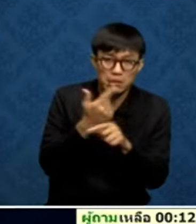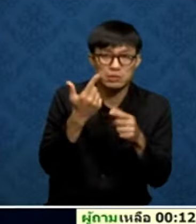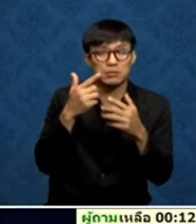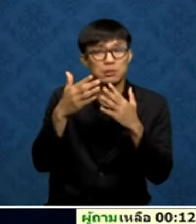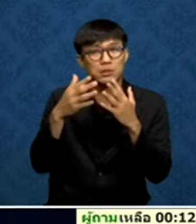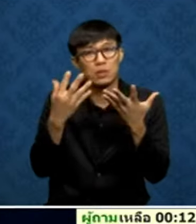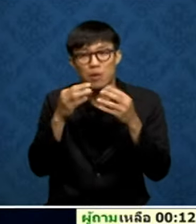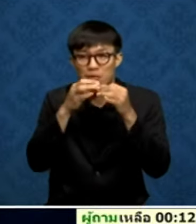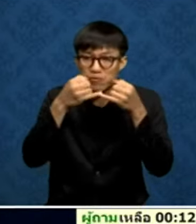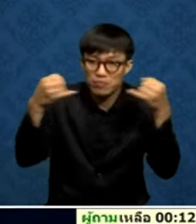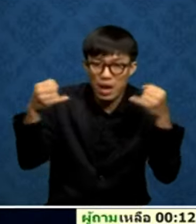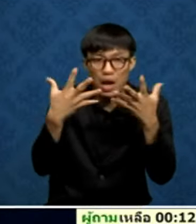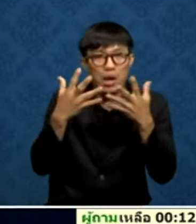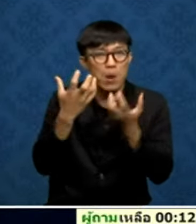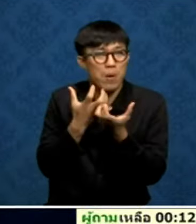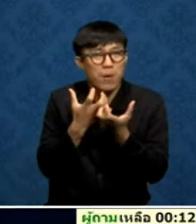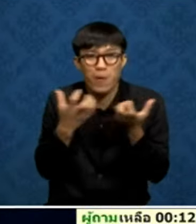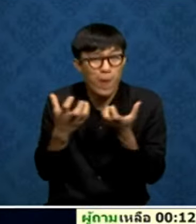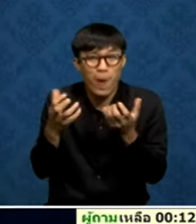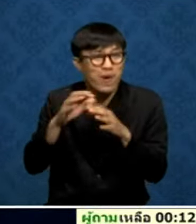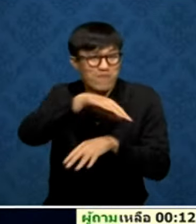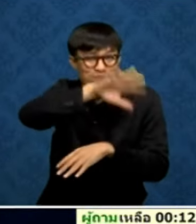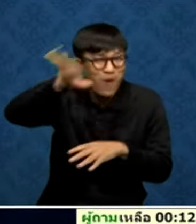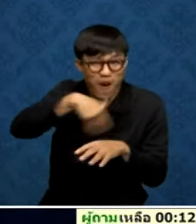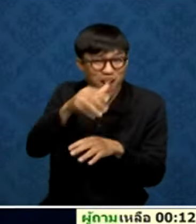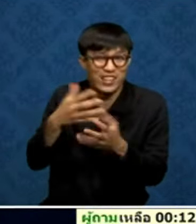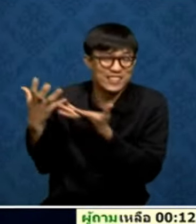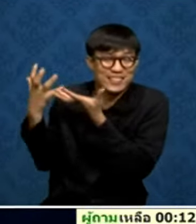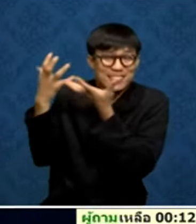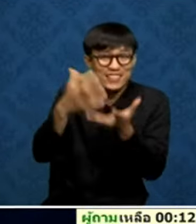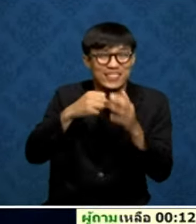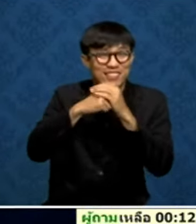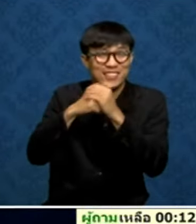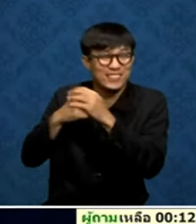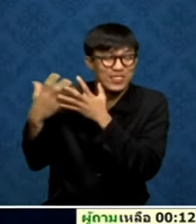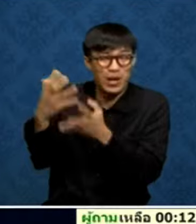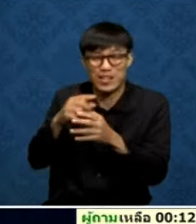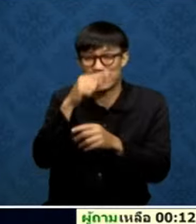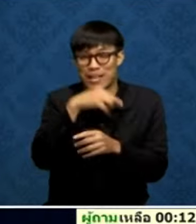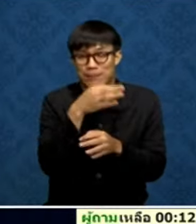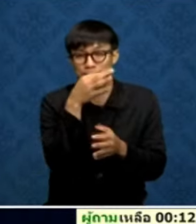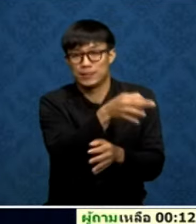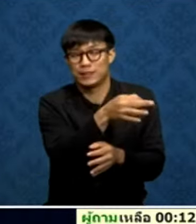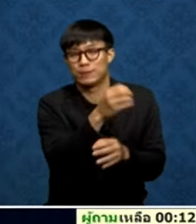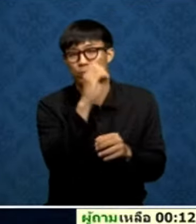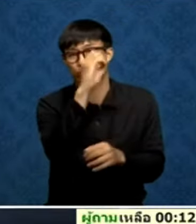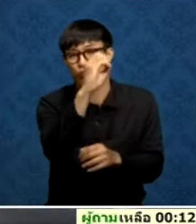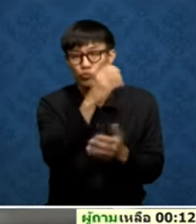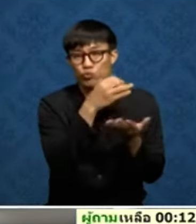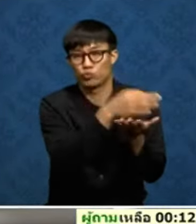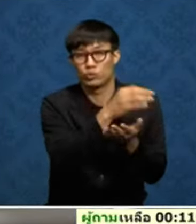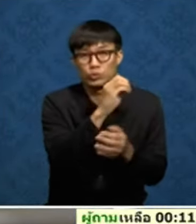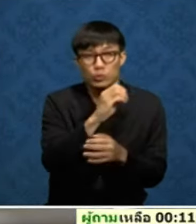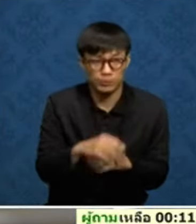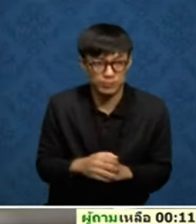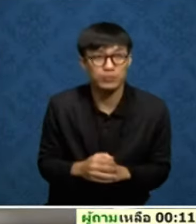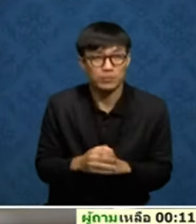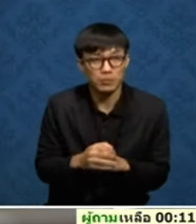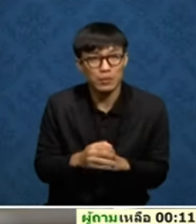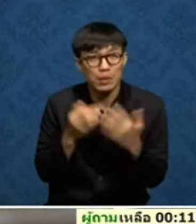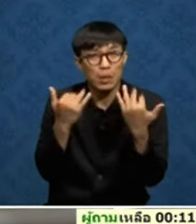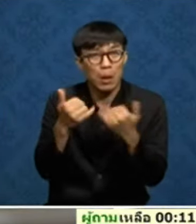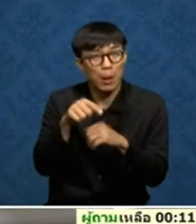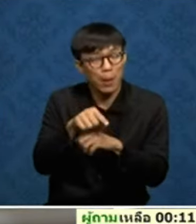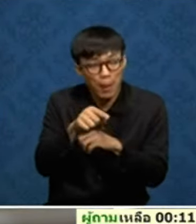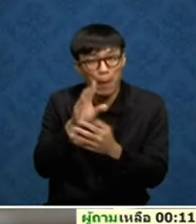ายไฟขนมายันสวิตไฟครับอะไรที่ขนมาจากจีนได้ขนหมดเลยครับที่ผมสอบถามคนทำธุรกิจก่อสร้างนะครับเขาให้ข้อมูล